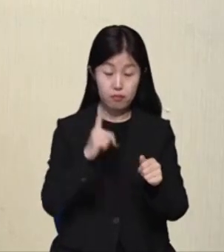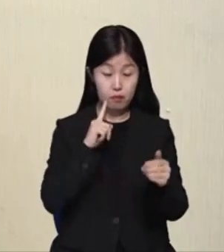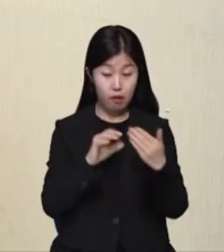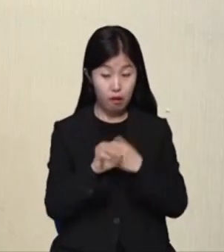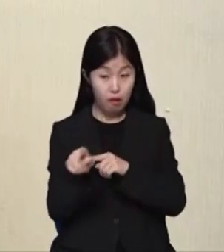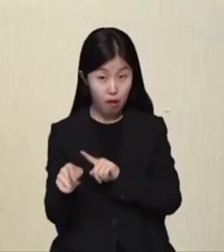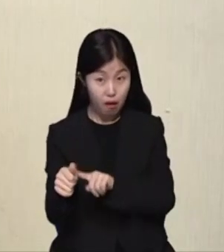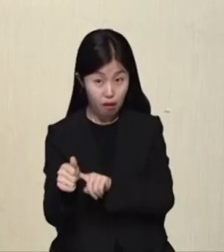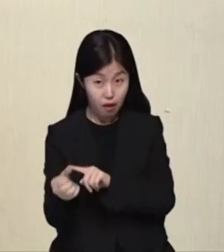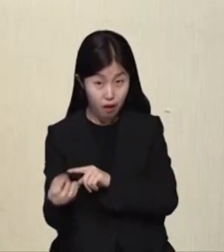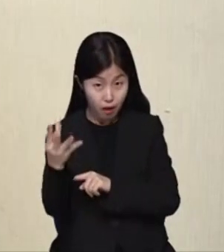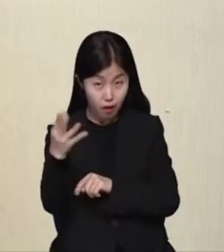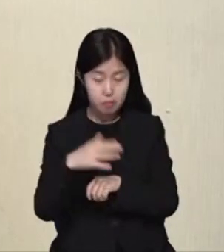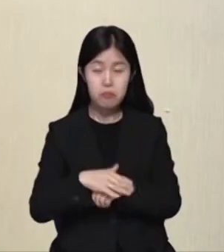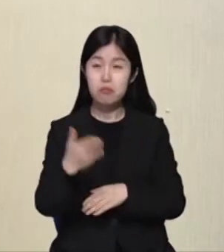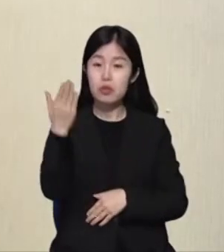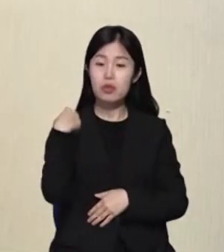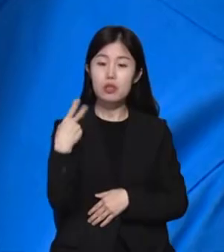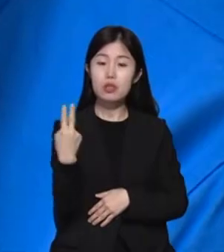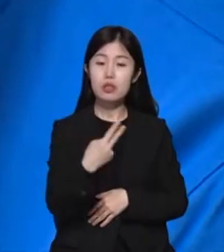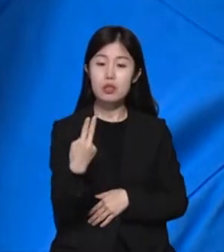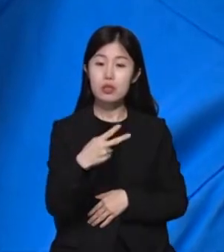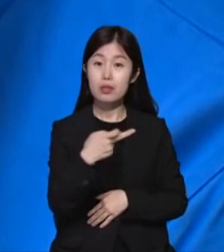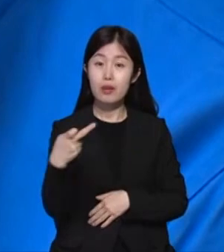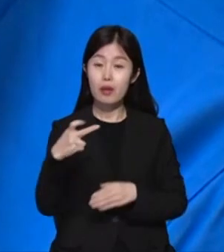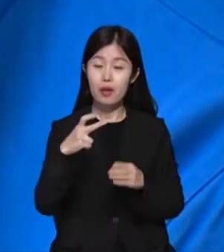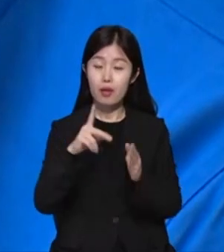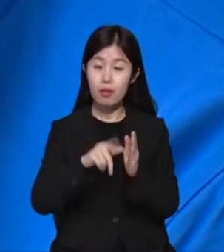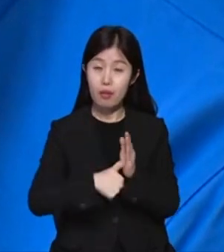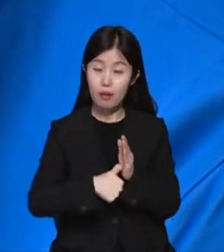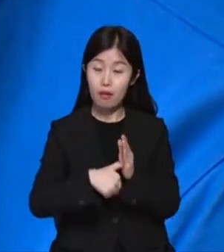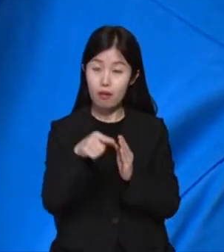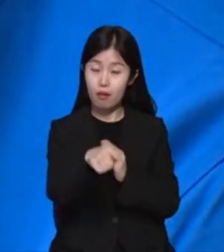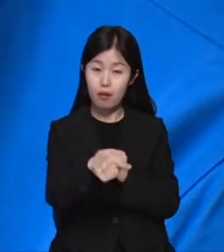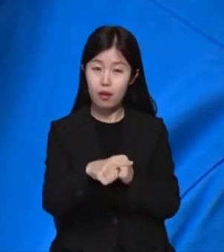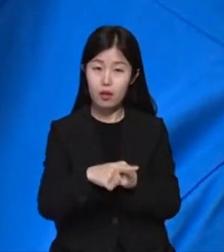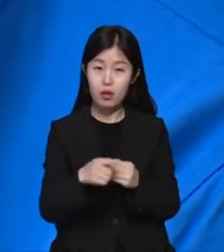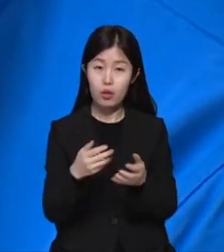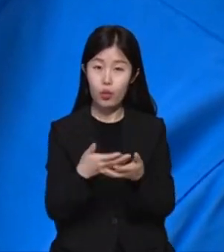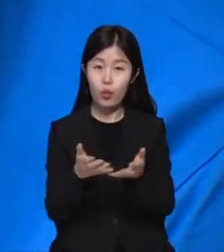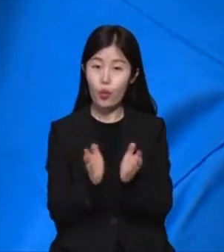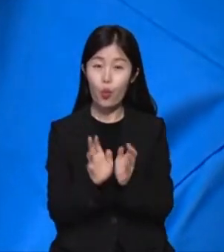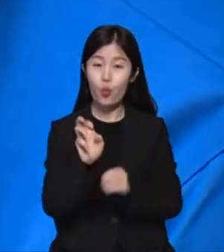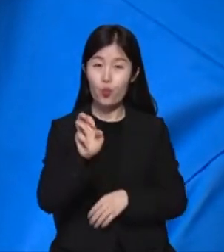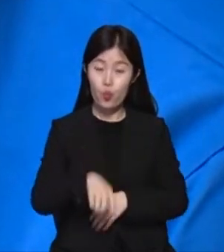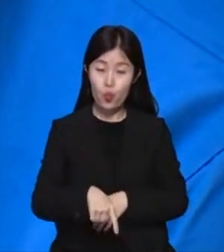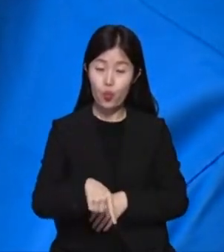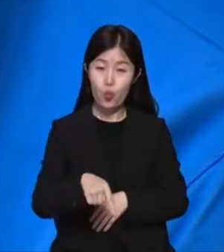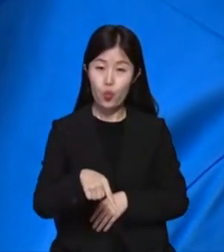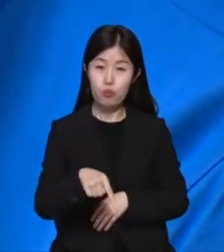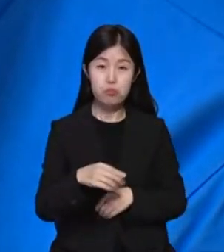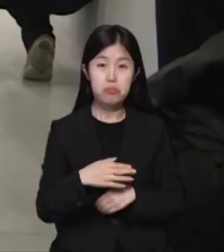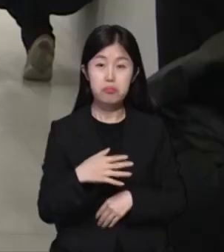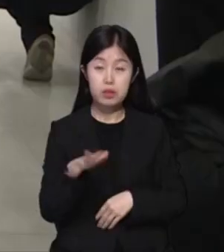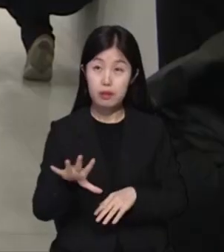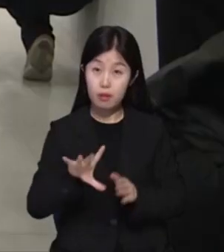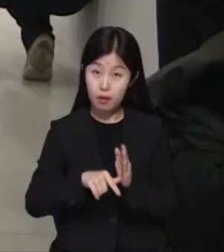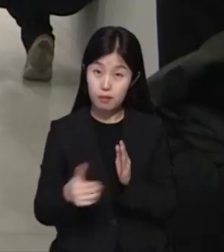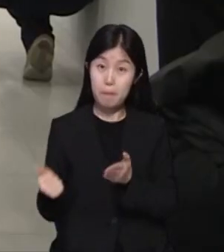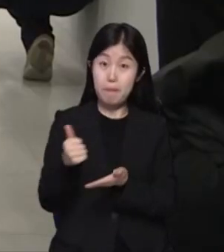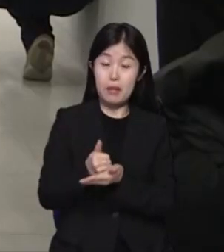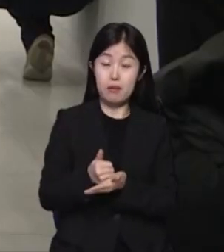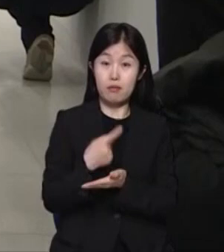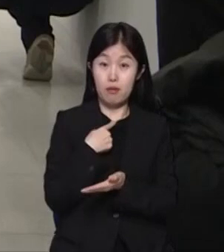경우 무소속으로 출마했던 지난 2012년 19대 총선 이후 12년 만에 본선에 오릅니다